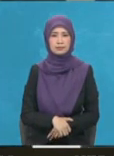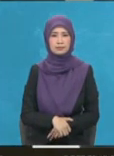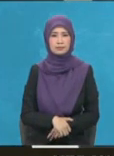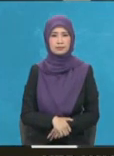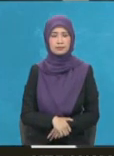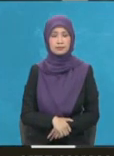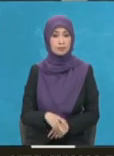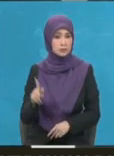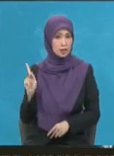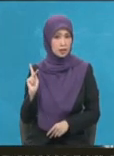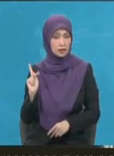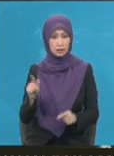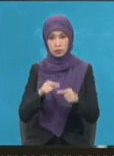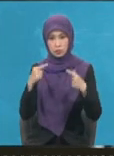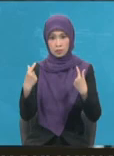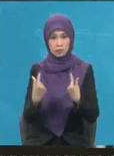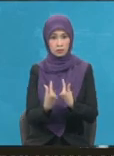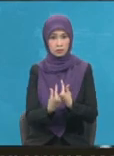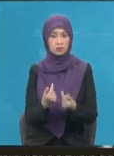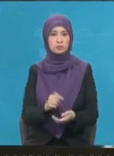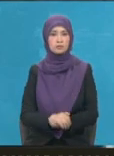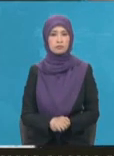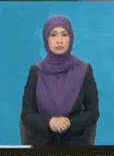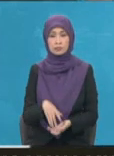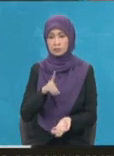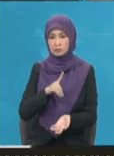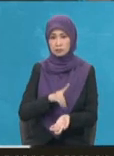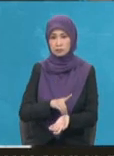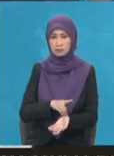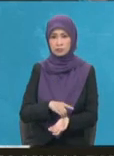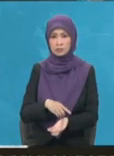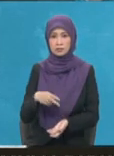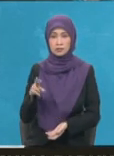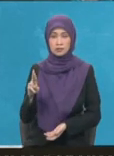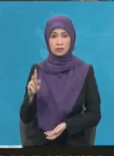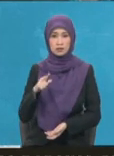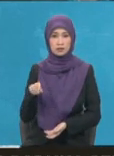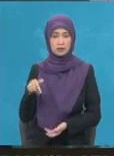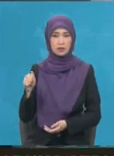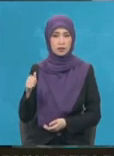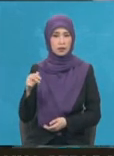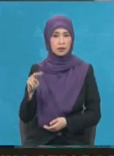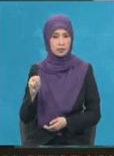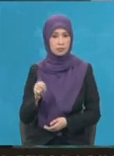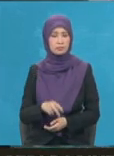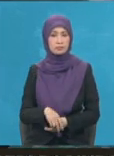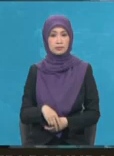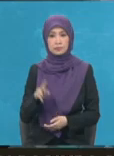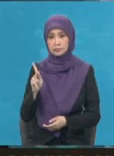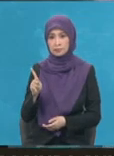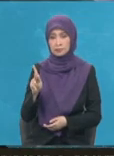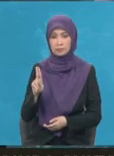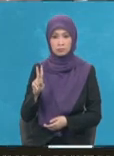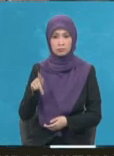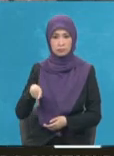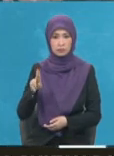mengetuai rombongan Doktor karhun bin Haji jaid pengarah pusat pengajian lepas ijazah dan penyelidikanku USB lebih